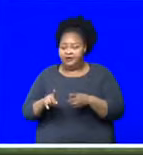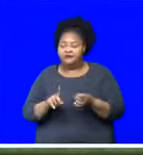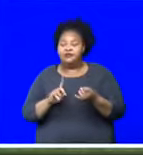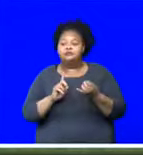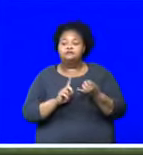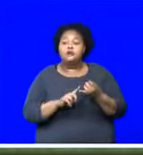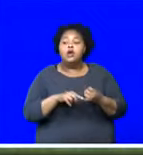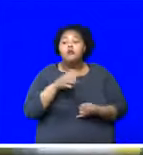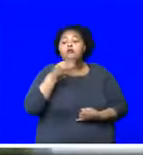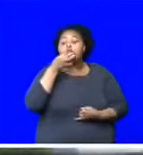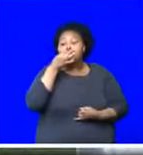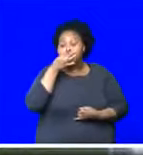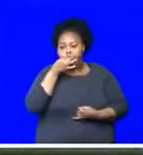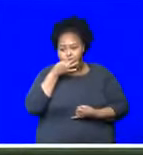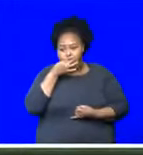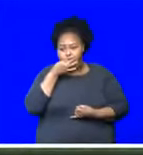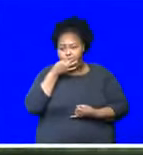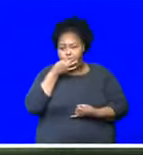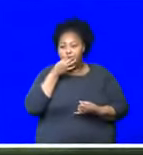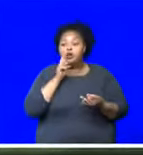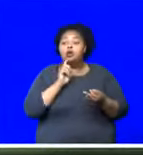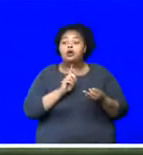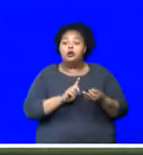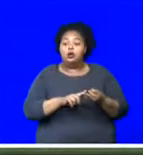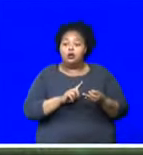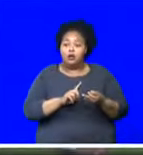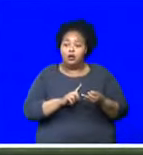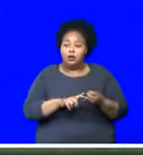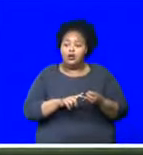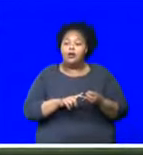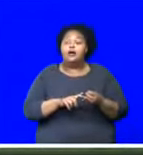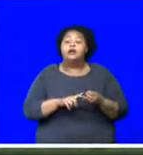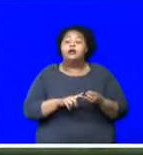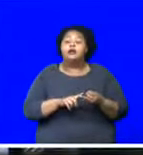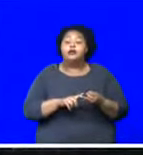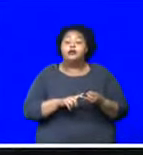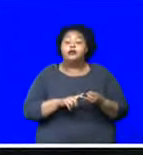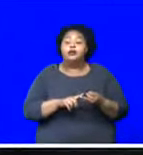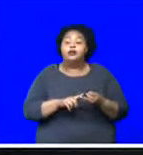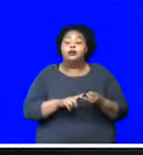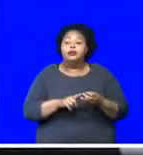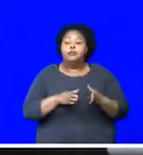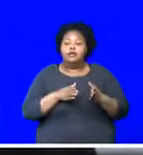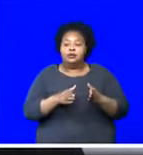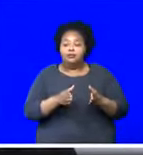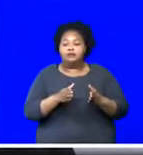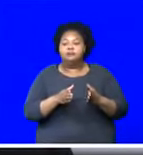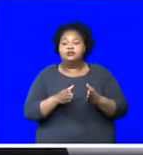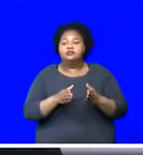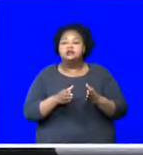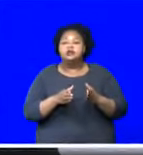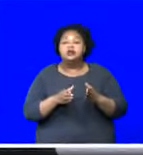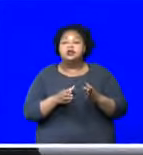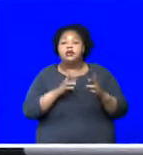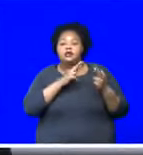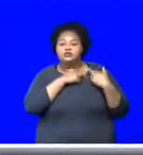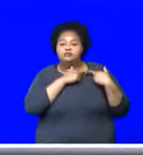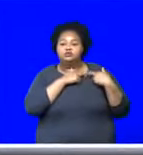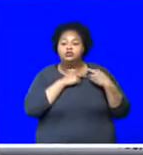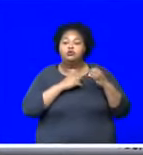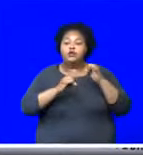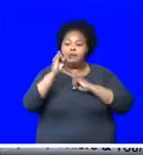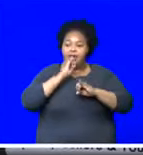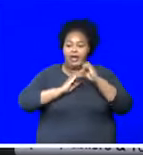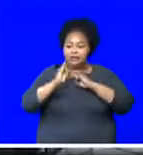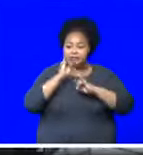nalabo labamelela live emidlalweni yangaphandle ngito letibonakala kakhulu ukuthi ihambisa imbili kubomake kutemidlalo. Lobikile